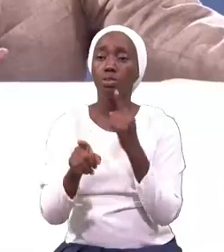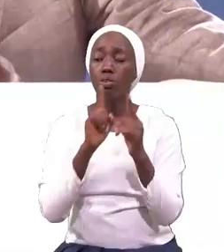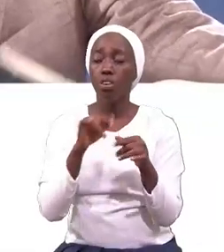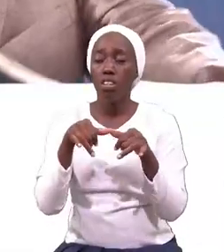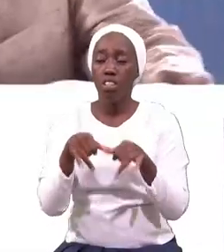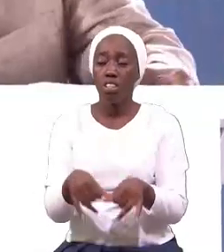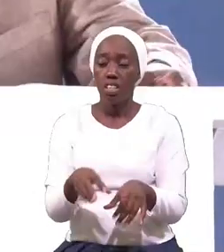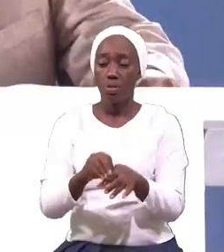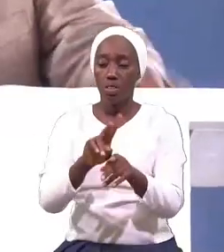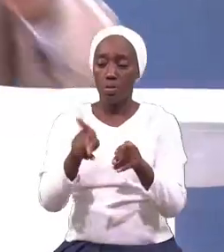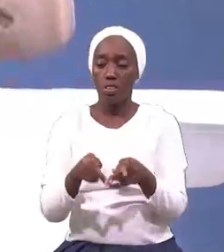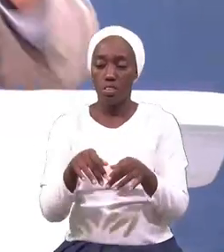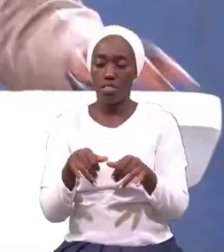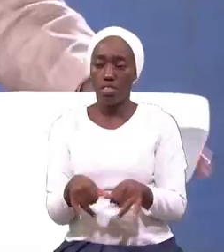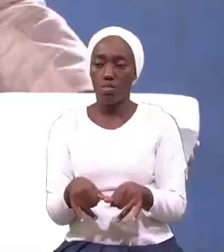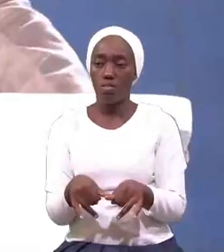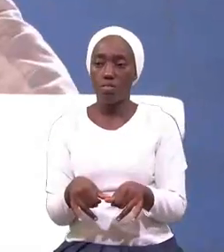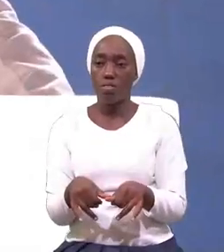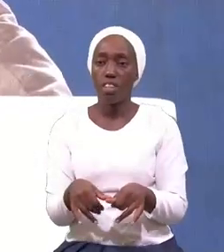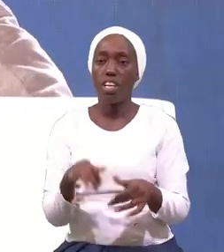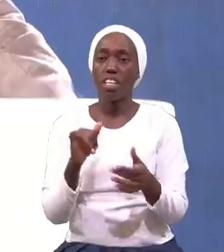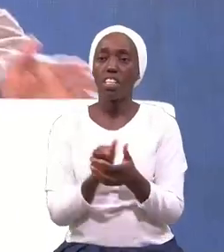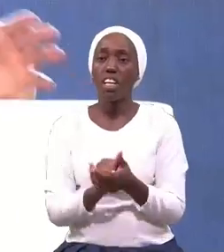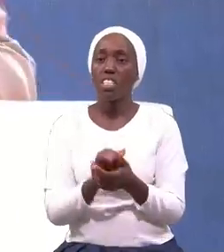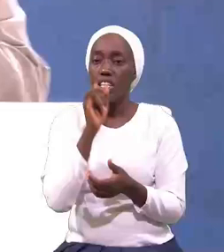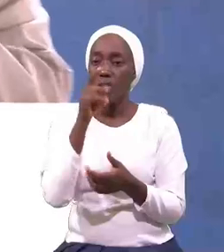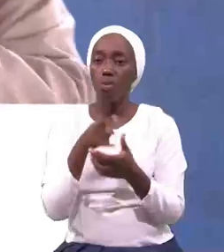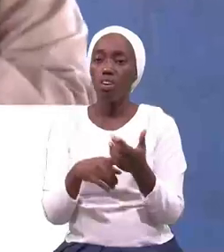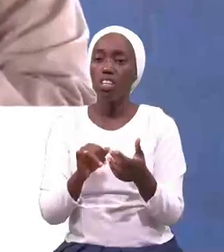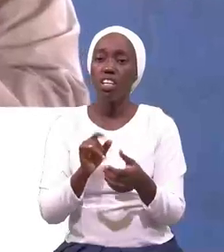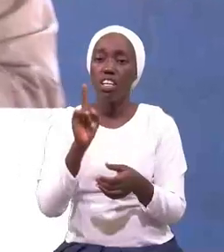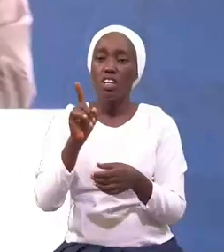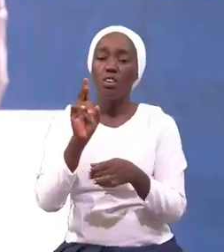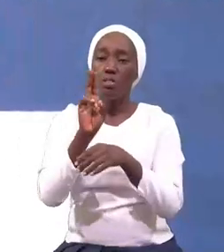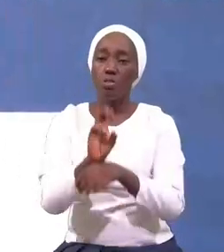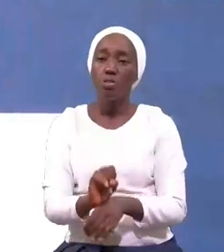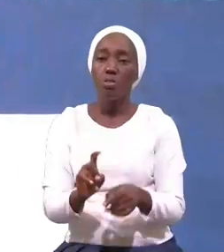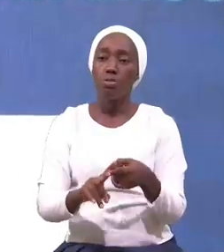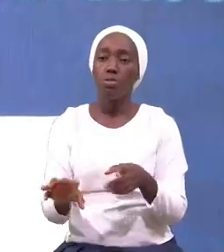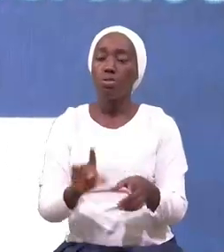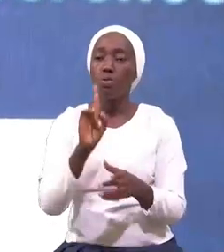Quand tu parlais avant, tu restais sur place. C'est ce que je faisais.